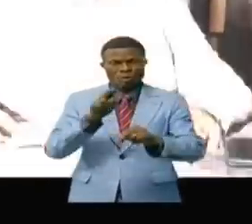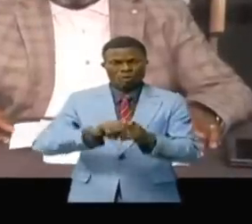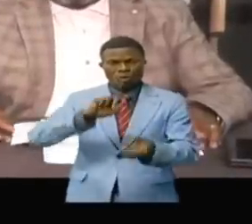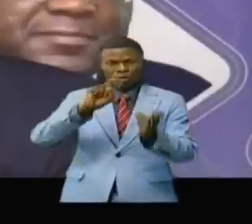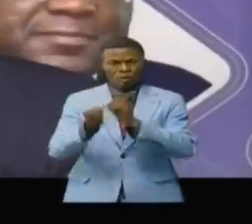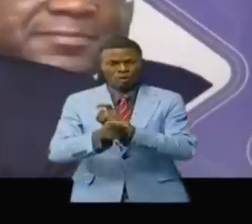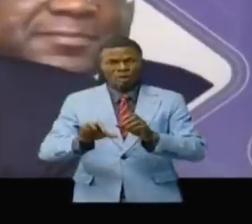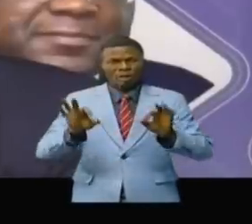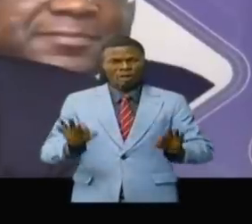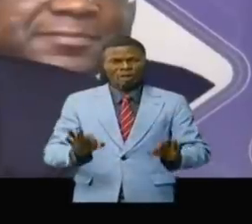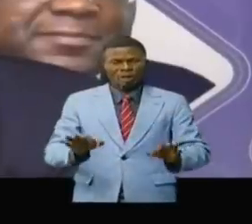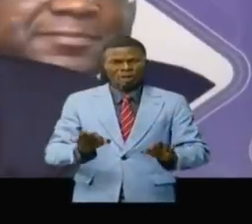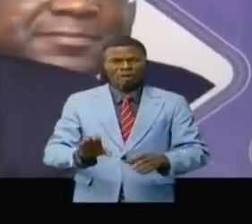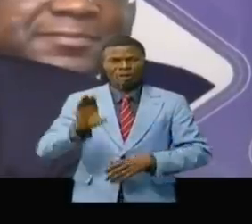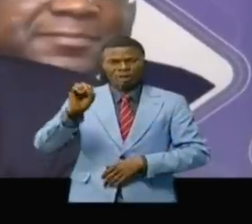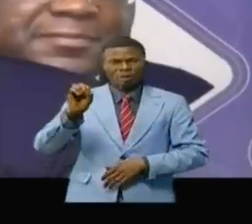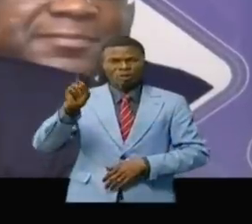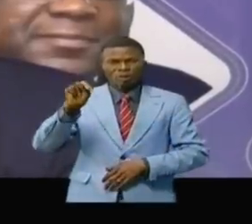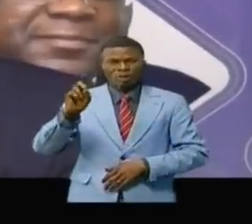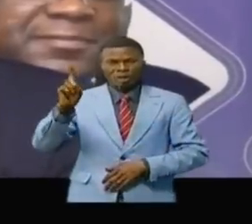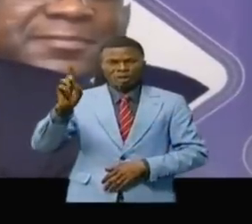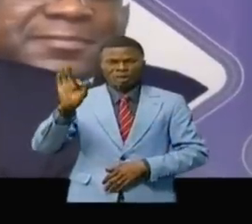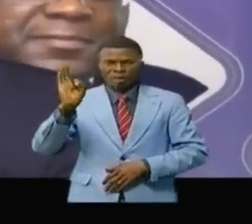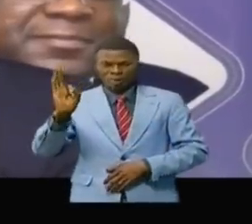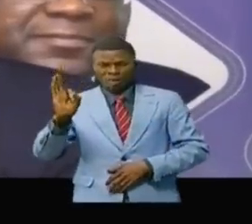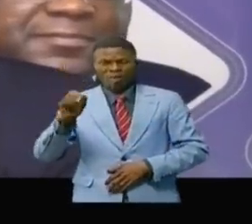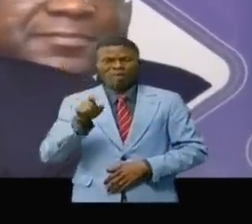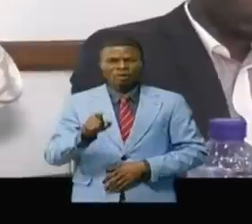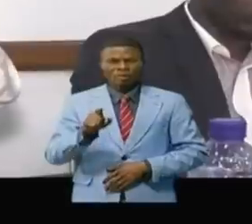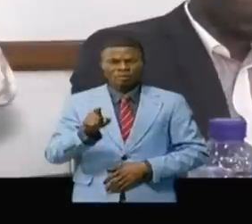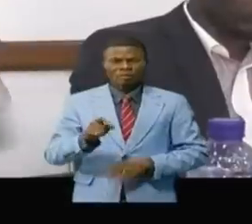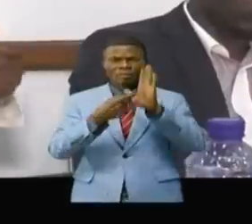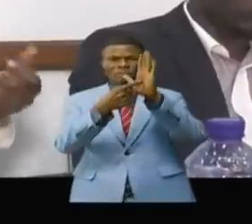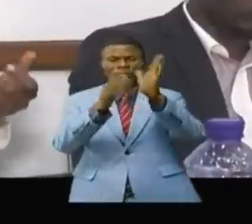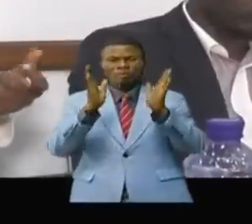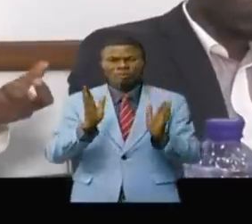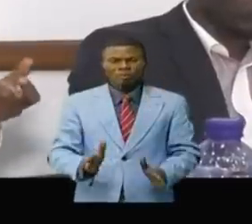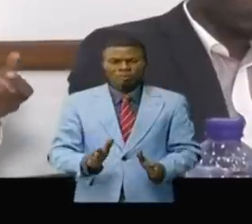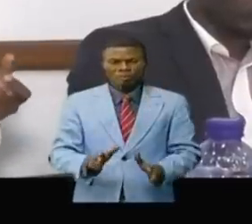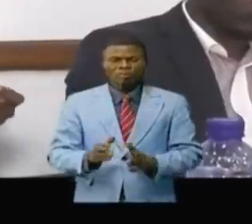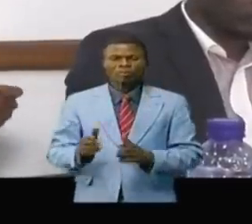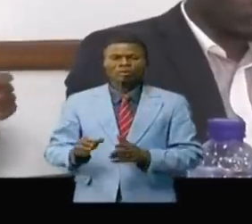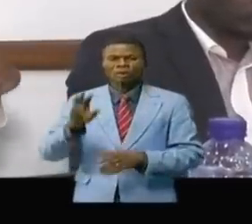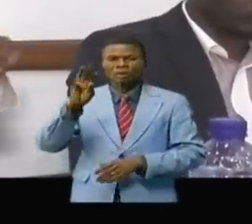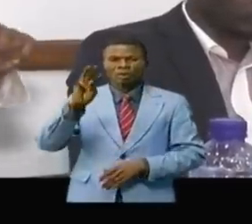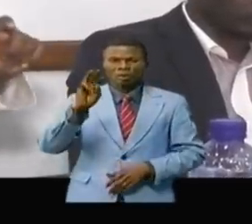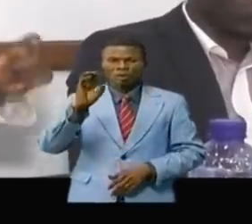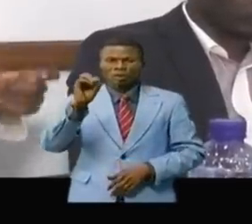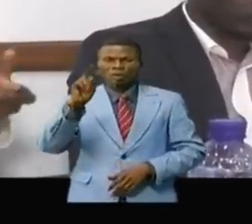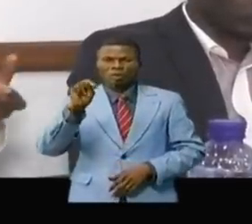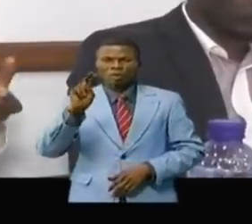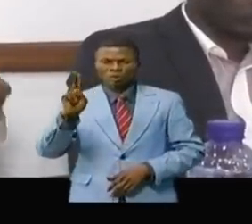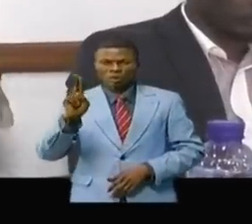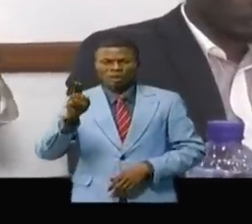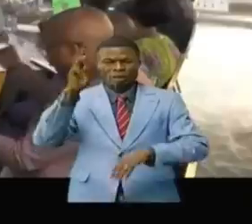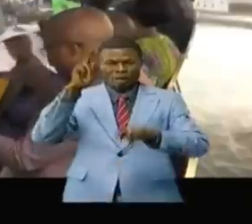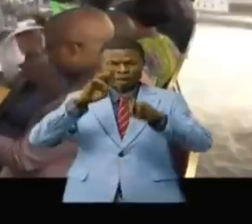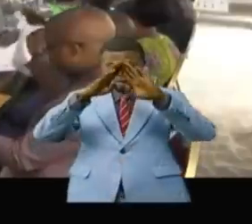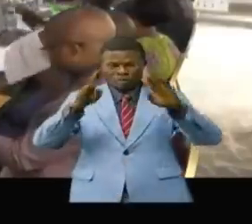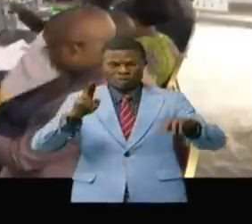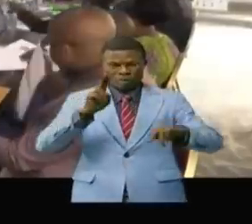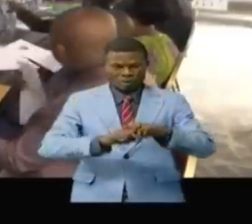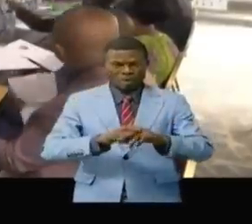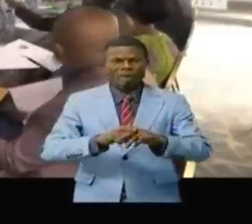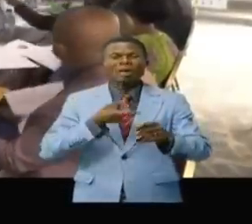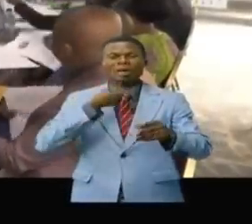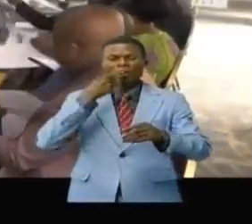réformes foncières, CONAREF, Simplice Mutombo, les représentants de l'ONU Habitat, Mamadou Mbalo, ont ponctué